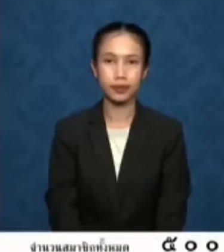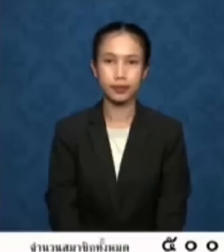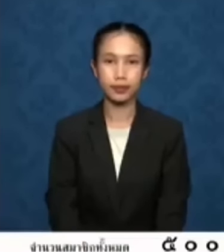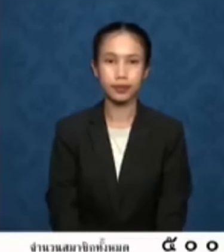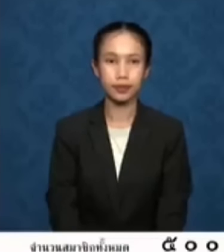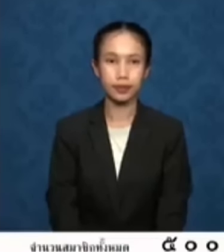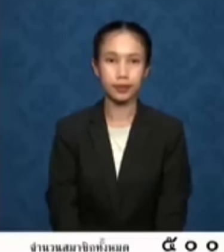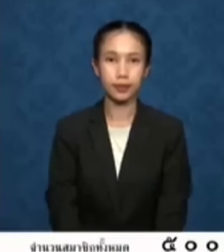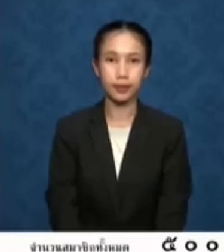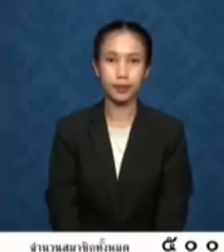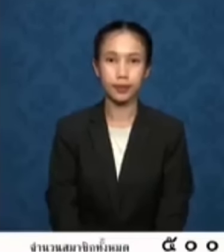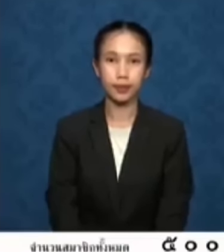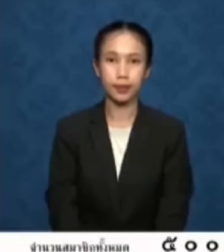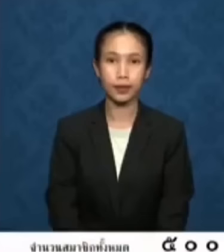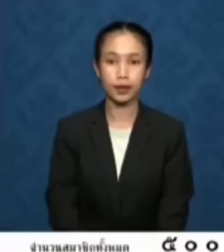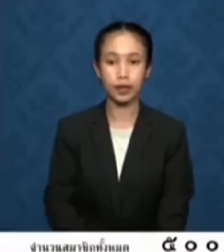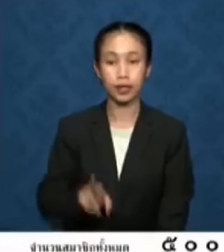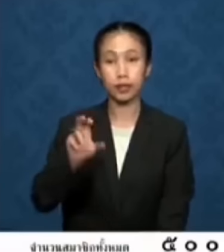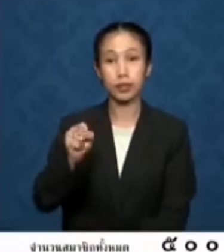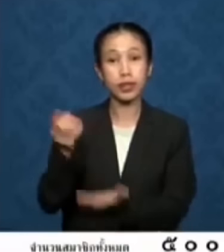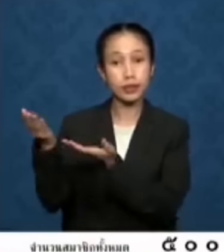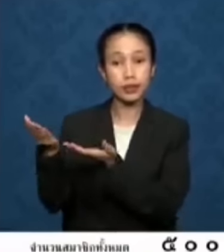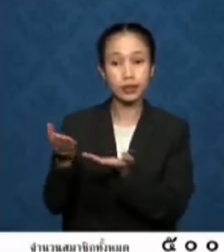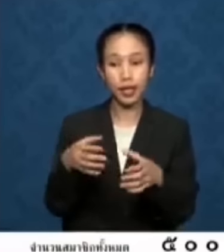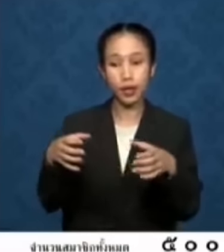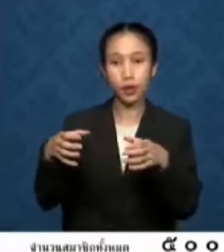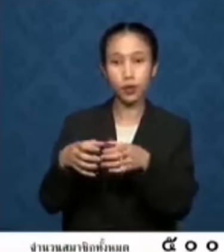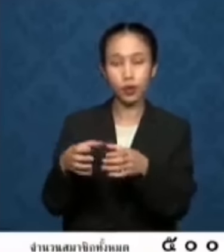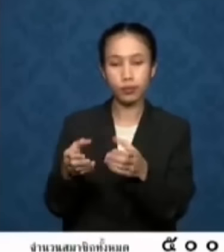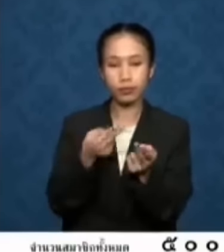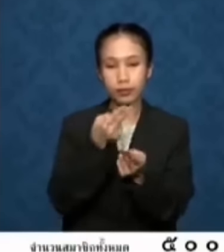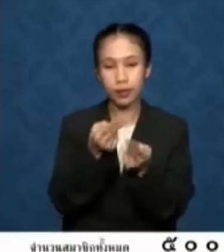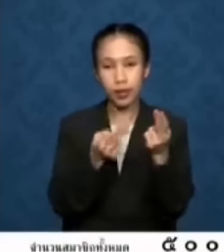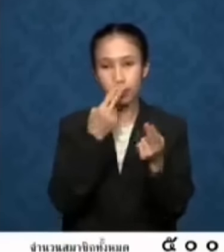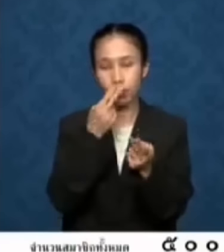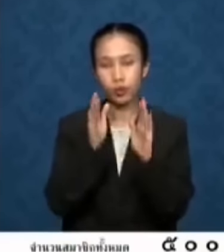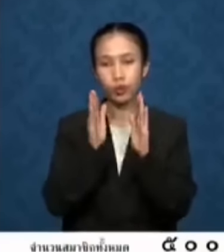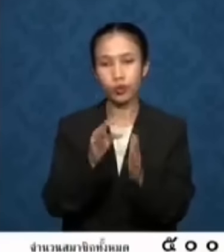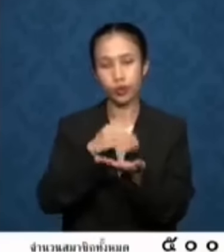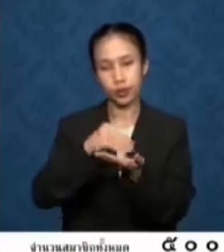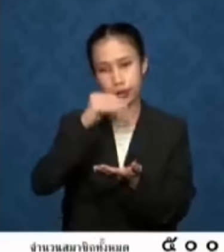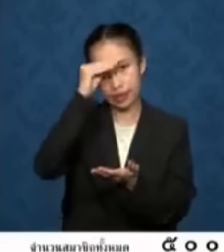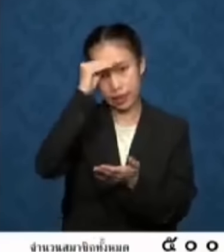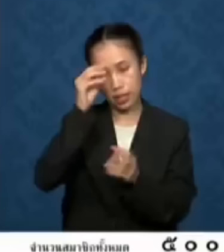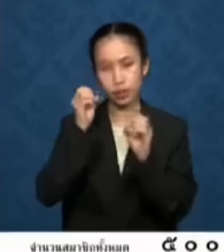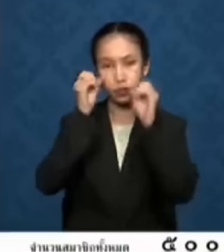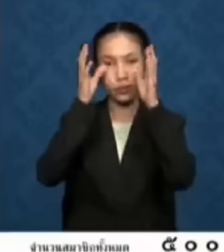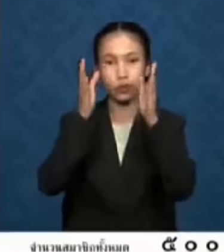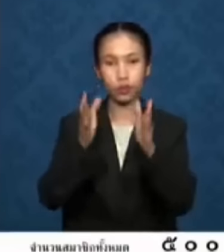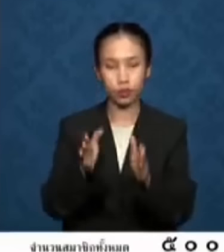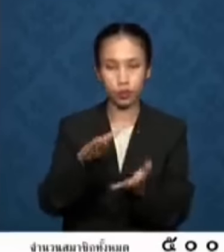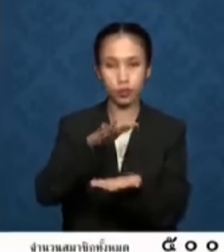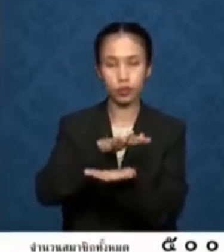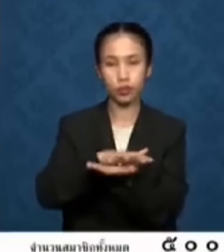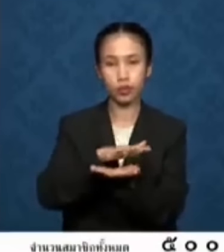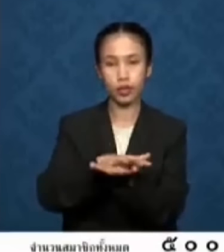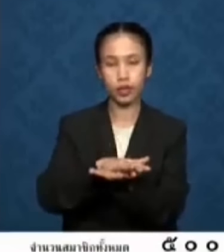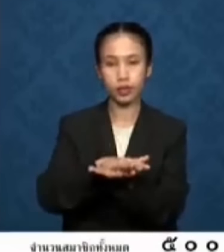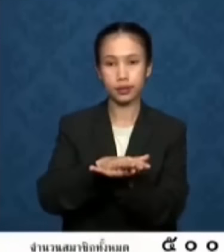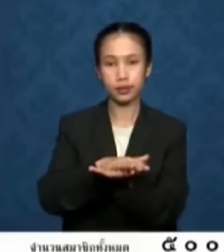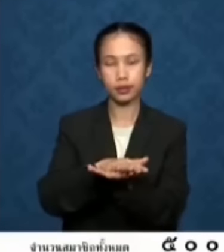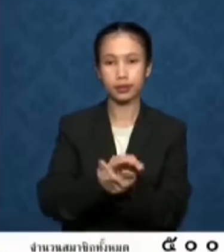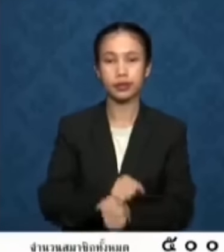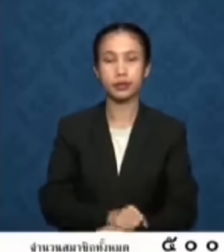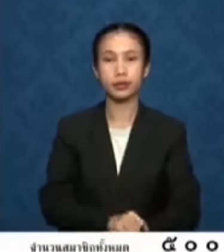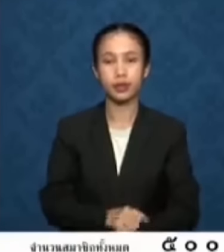ครับแล้วก็สภาผู้แทนราษฎรนะครับยินดีต้อนรับอีกคณะหนึ่งนะครับคณะนักเรียนครูโรงเรียนเตรียมอุดมศึกษาพัฒนาการจังห